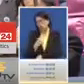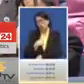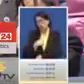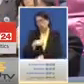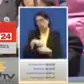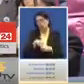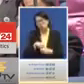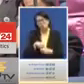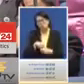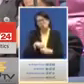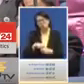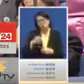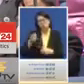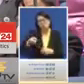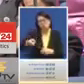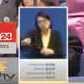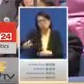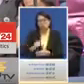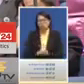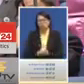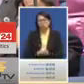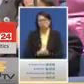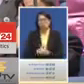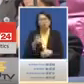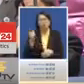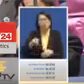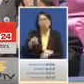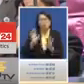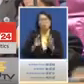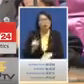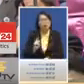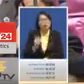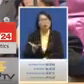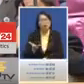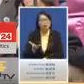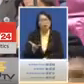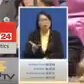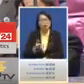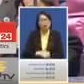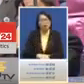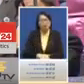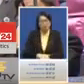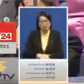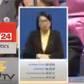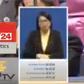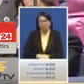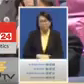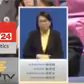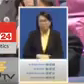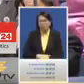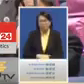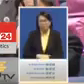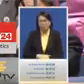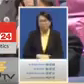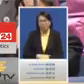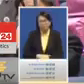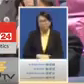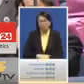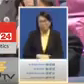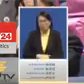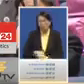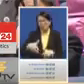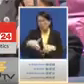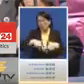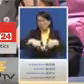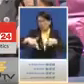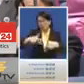อยู่แบบเดิมคือยังไงครับเดิมก็คือท่านเชื่อไหมประชาชนหรือในสังค